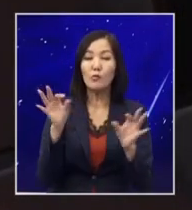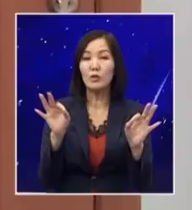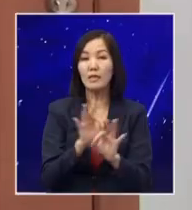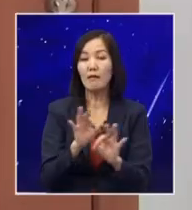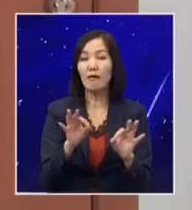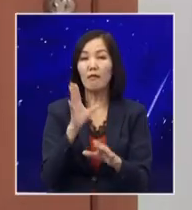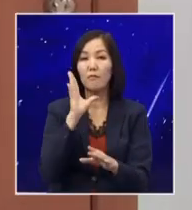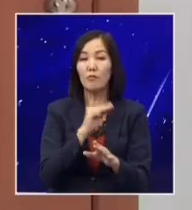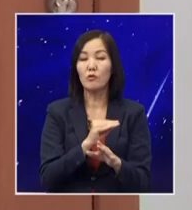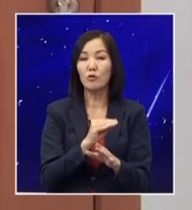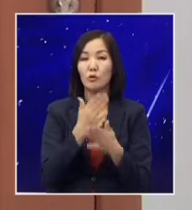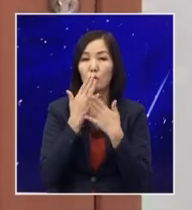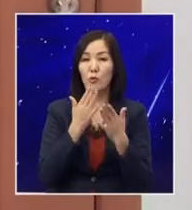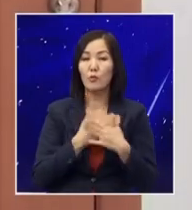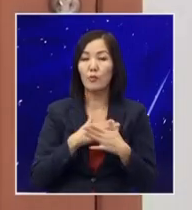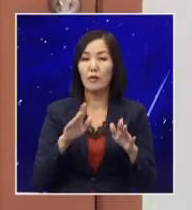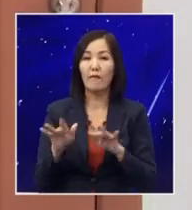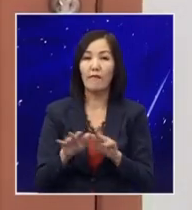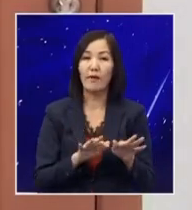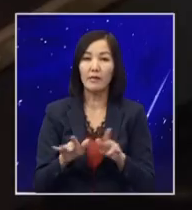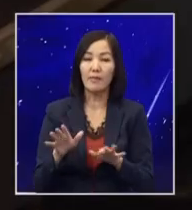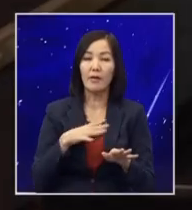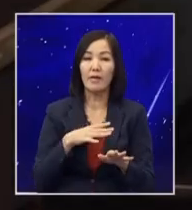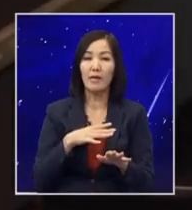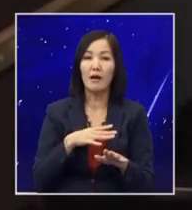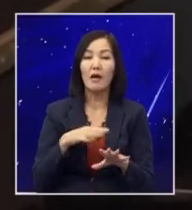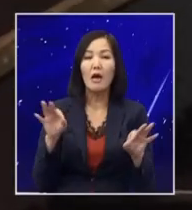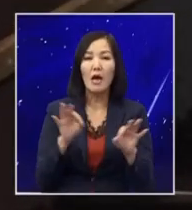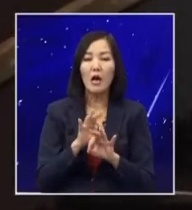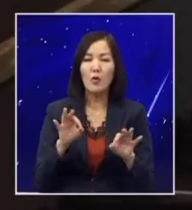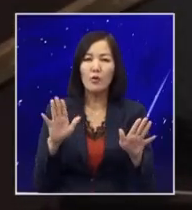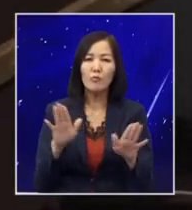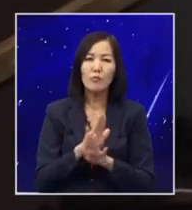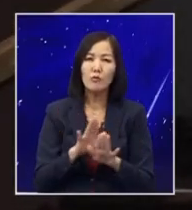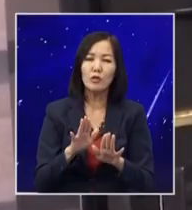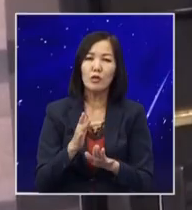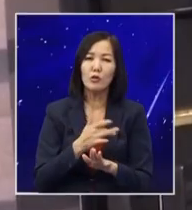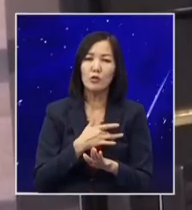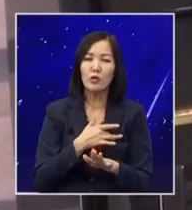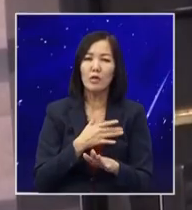жыл болыпты. Жанына серік етіп келеді. Күй сандықтан шыққан әуендер жанымды тербейді, дейді ол.